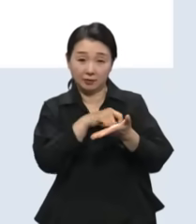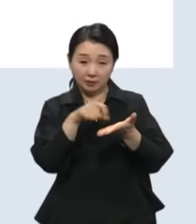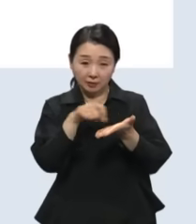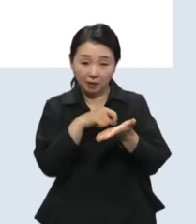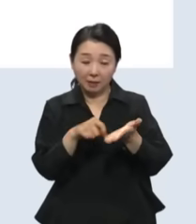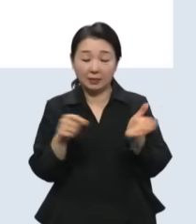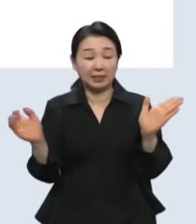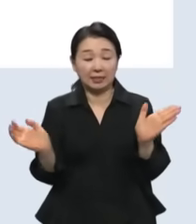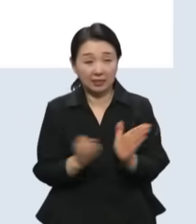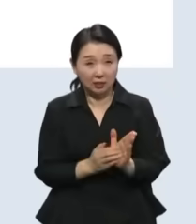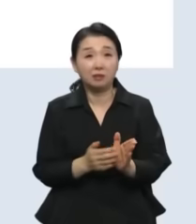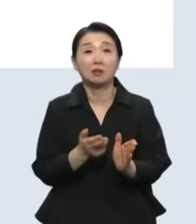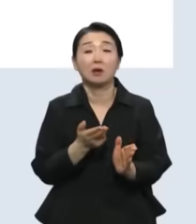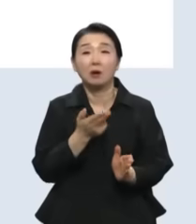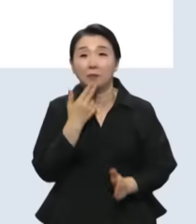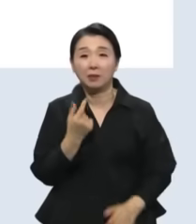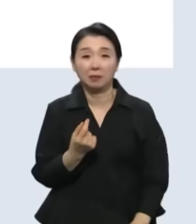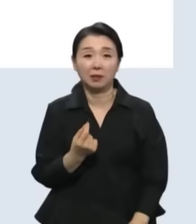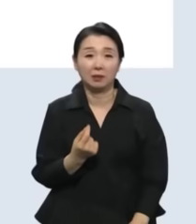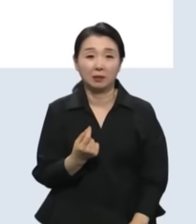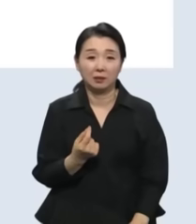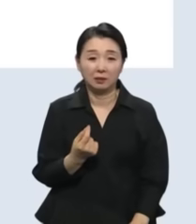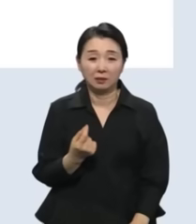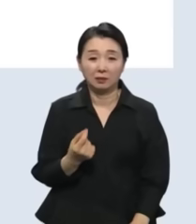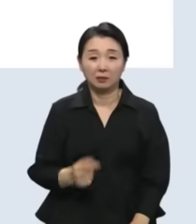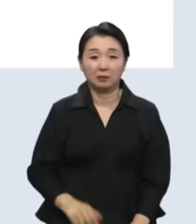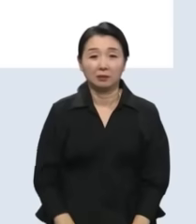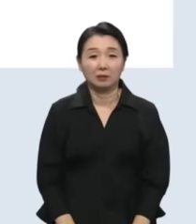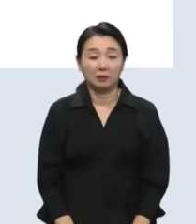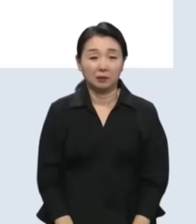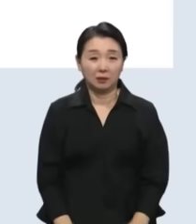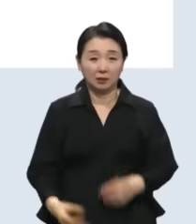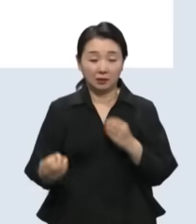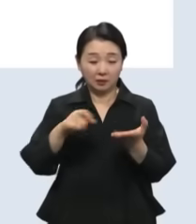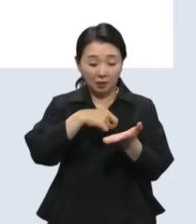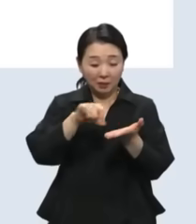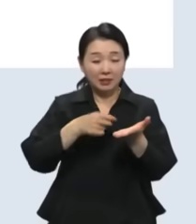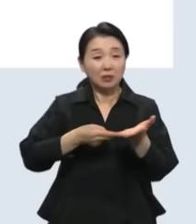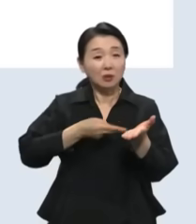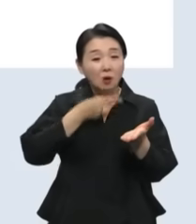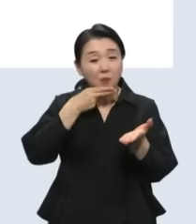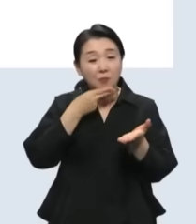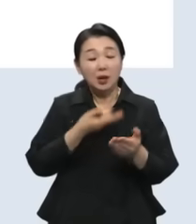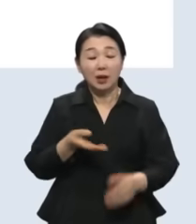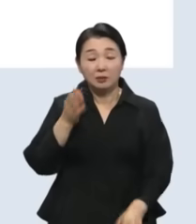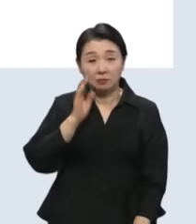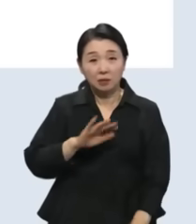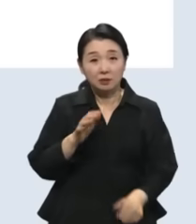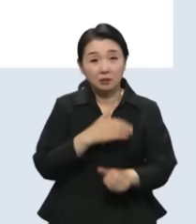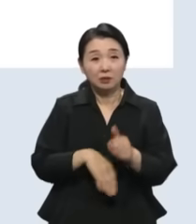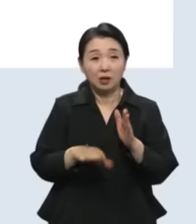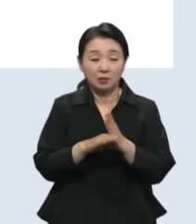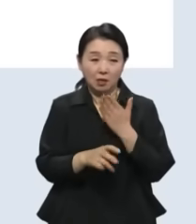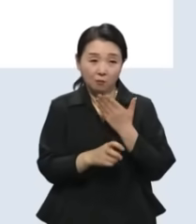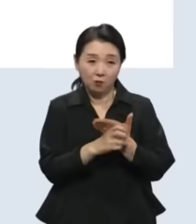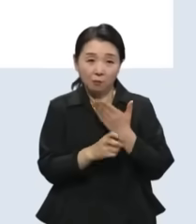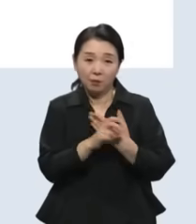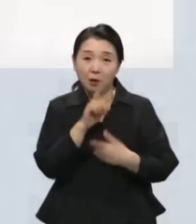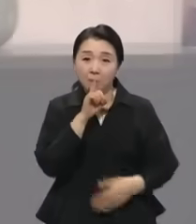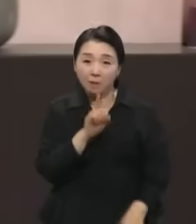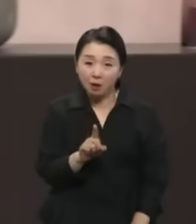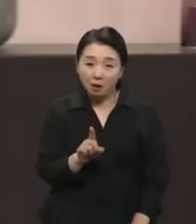것은 없다라는게 일단 기본 입장이에요 답안지 작성 성도 안 했는데 그런 상황을 부정행위라고 보는